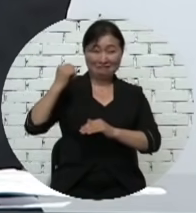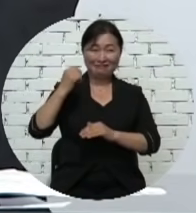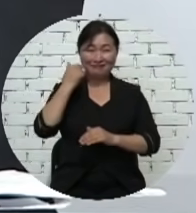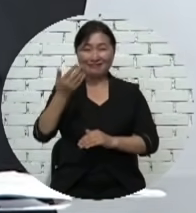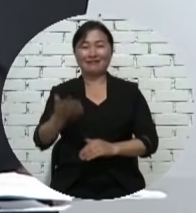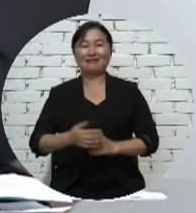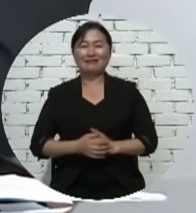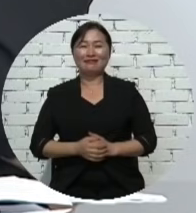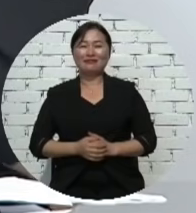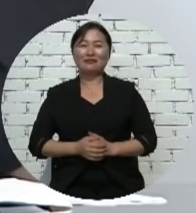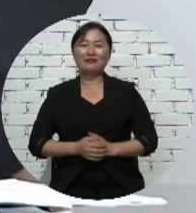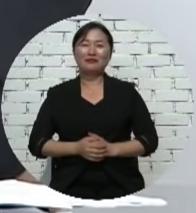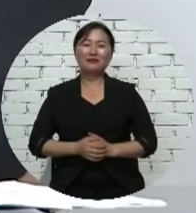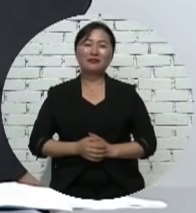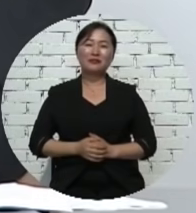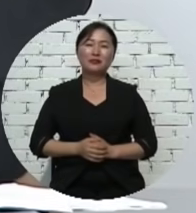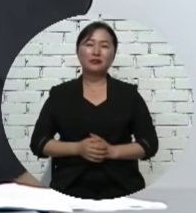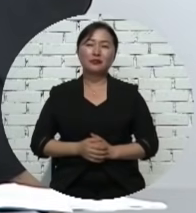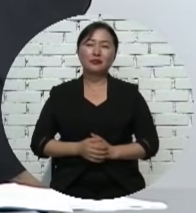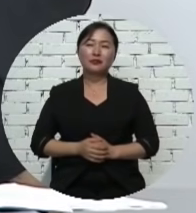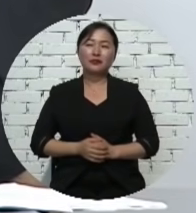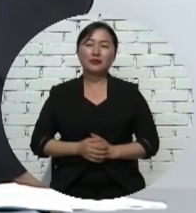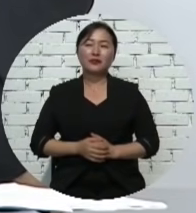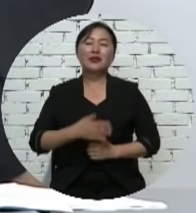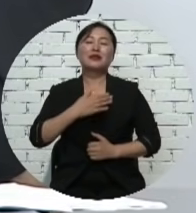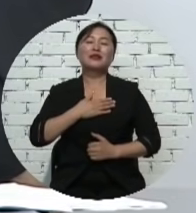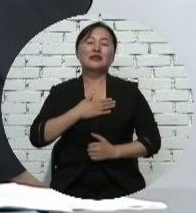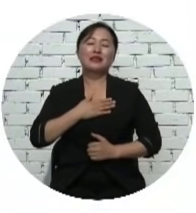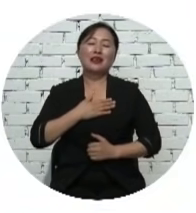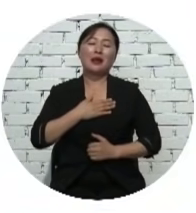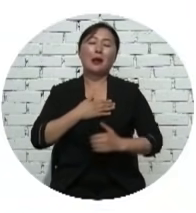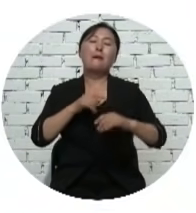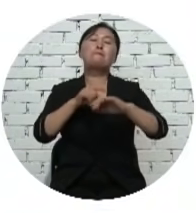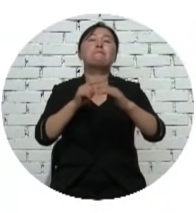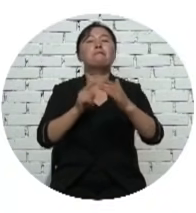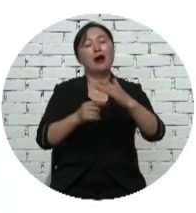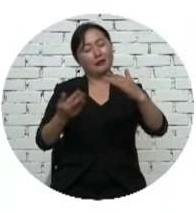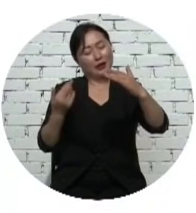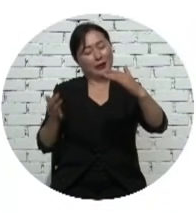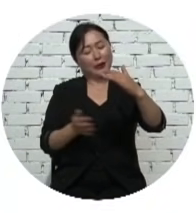많이 아, 그냥 마음을 비우고 살면 됩니다.